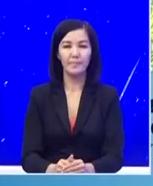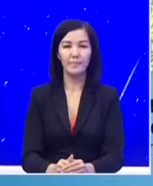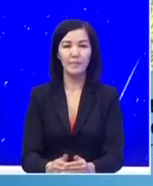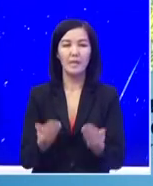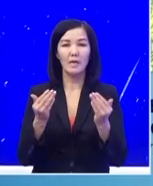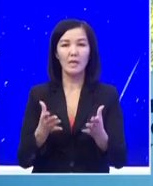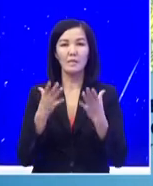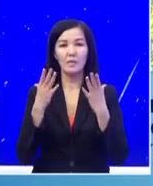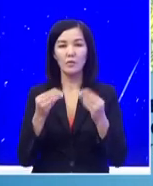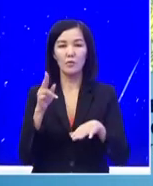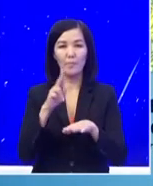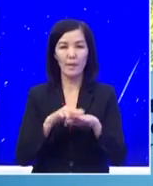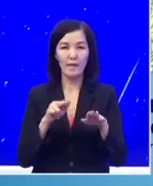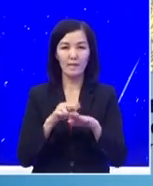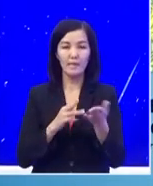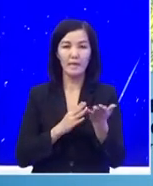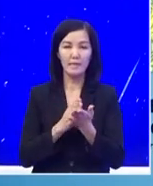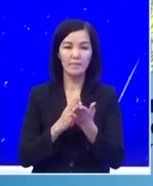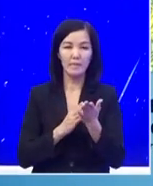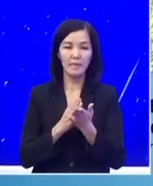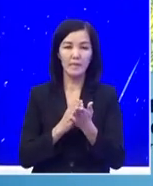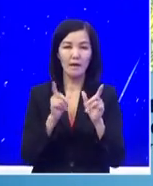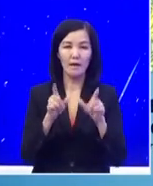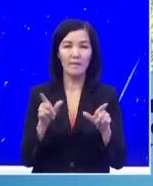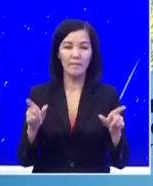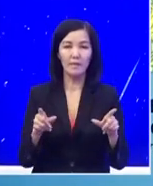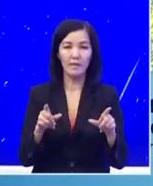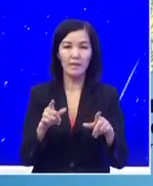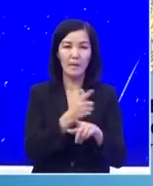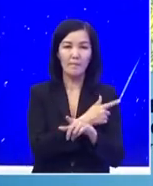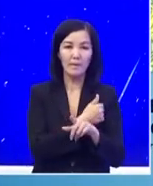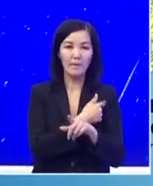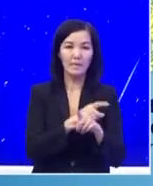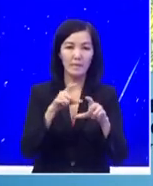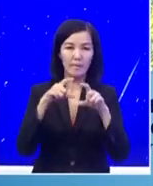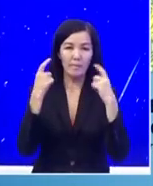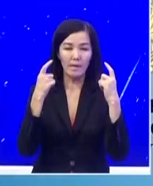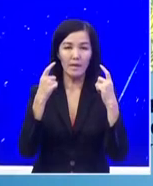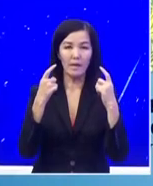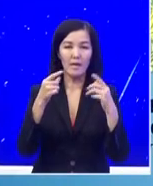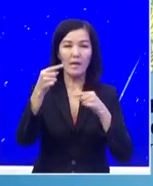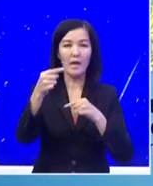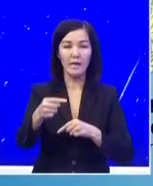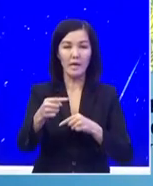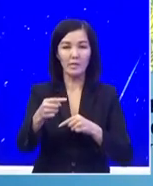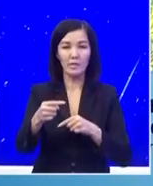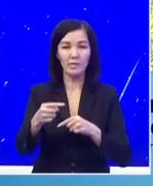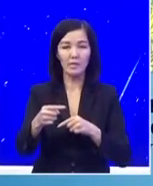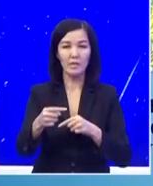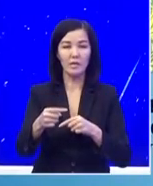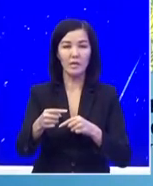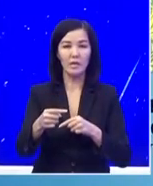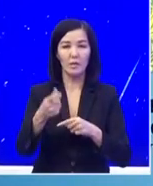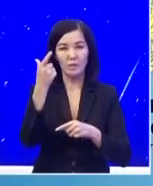Қазіргі таңда полиция қызметкерлері азаматтар арасында медициналық маскаларды, әлеуметтік арақашықтықты сақтау және жеке